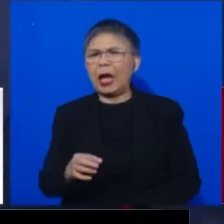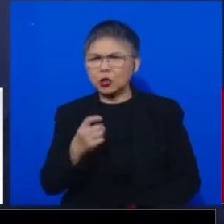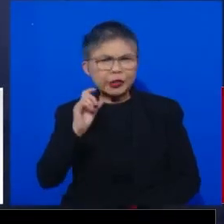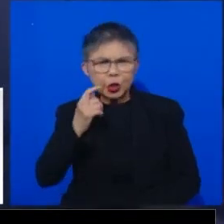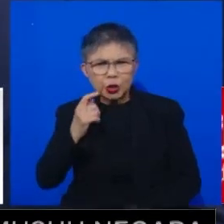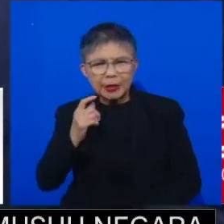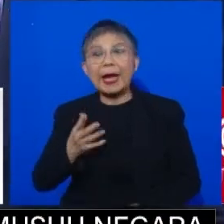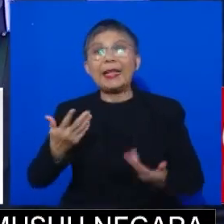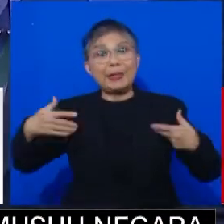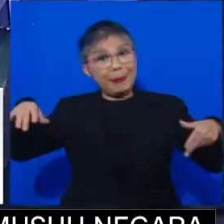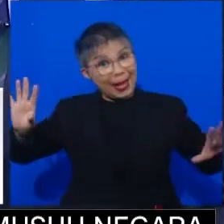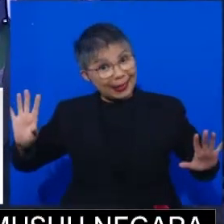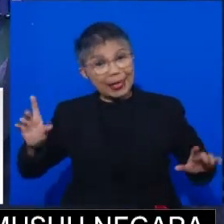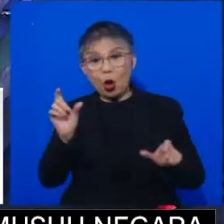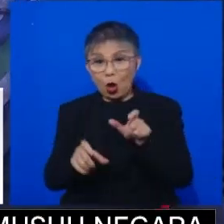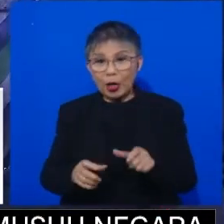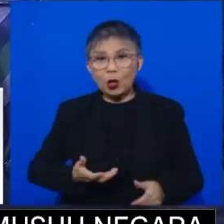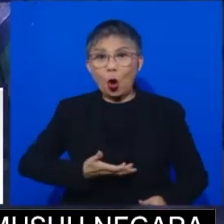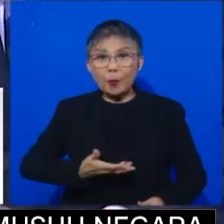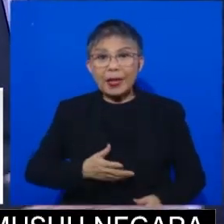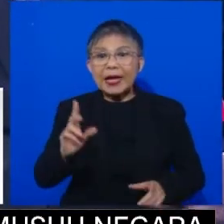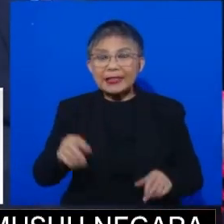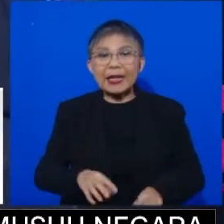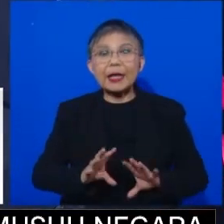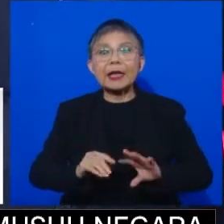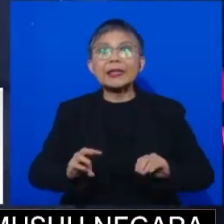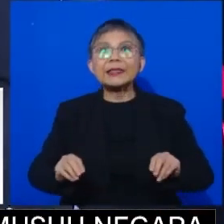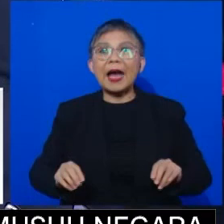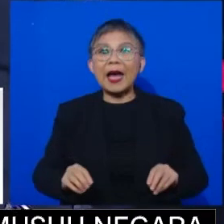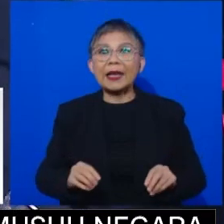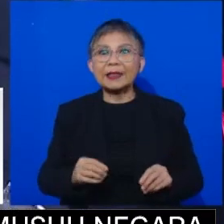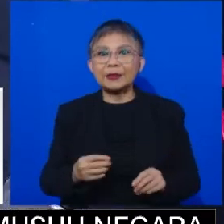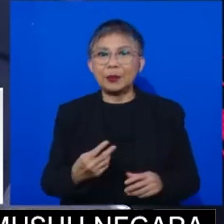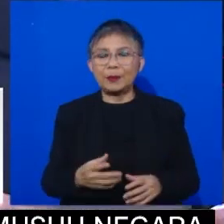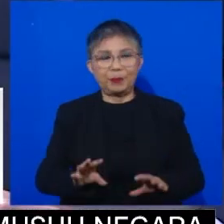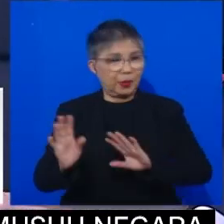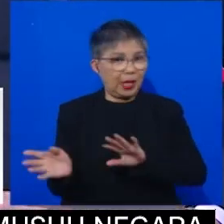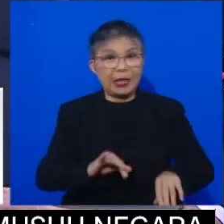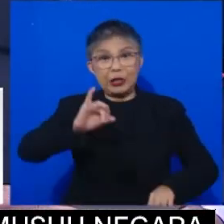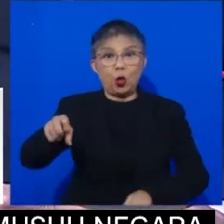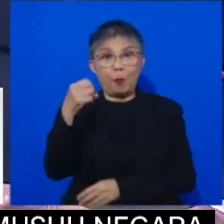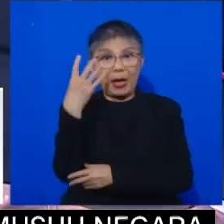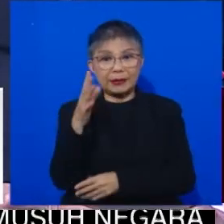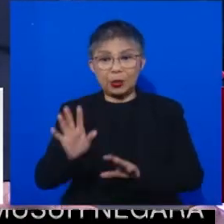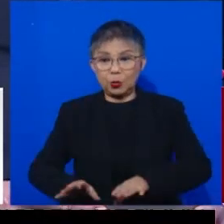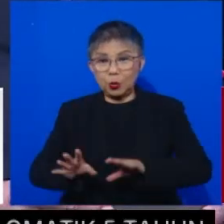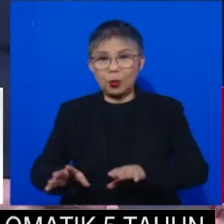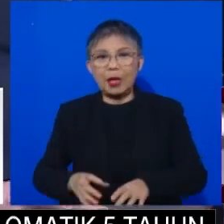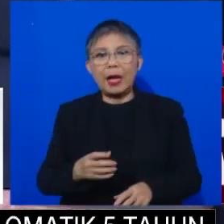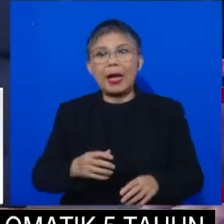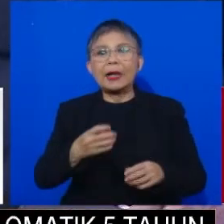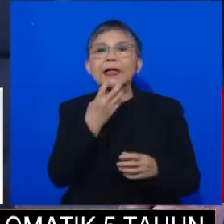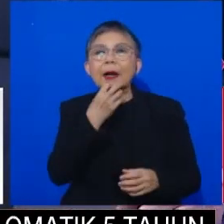Di Bali ada kolektor mainan anak yang menjadikan hobinya sebagai pekerjaan sampingan. Sementara di Jombang, Jawa Timur, seorang peternak sukses beternak